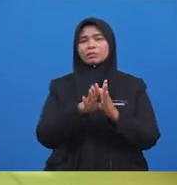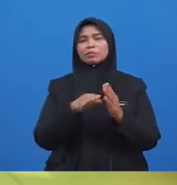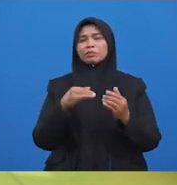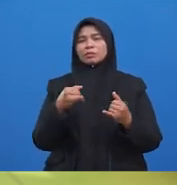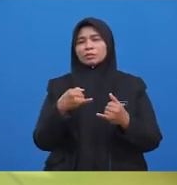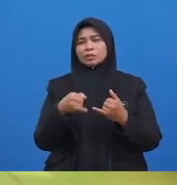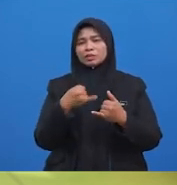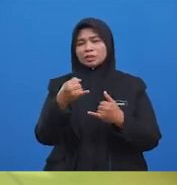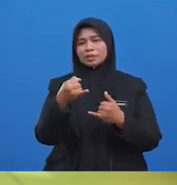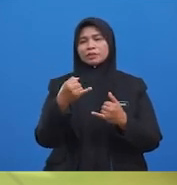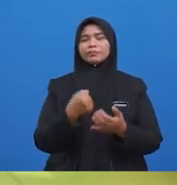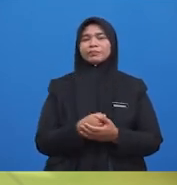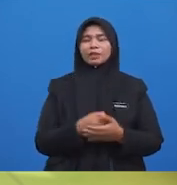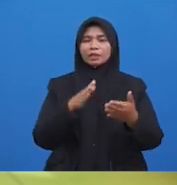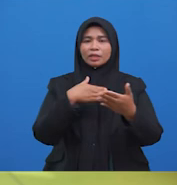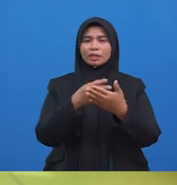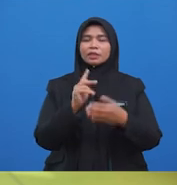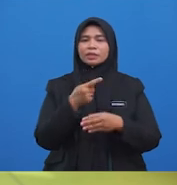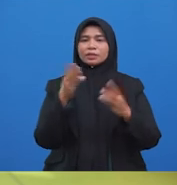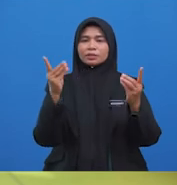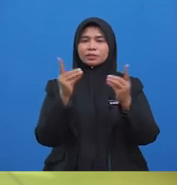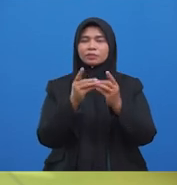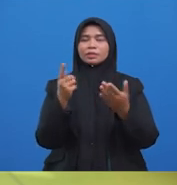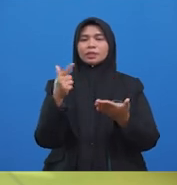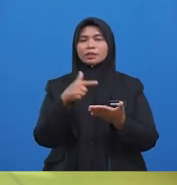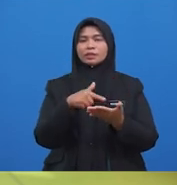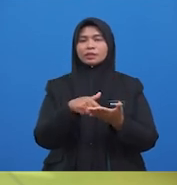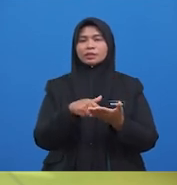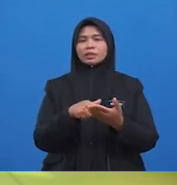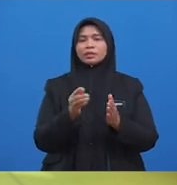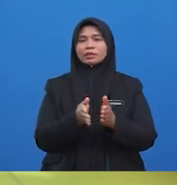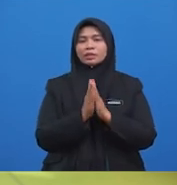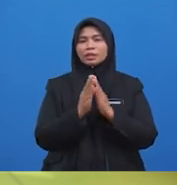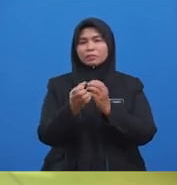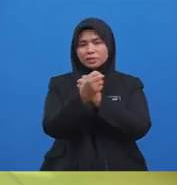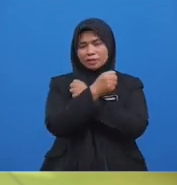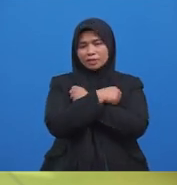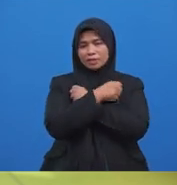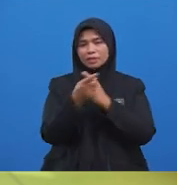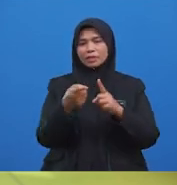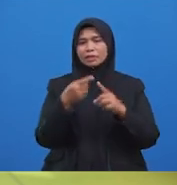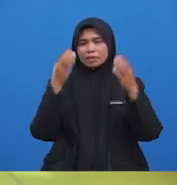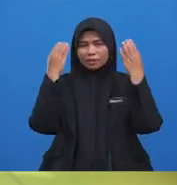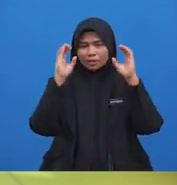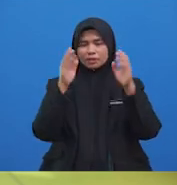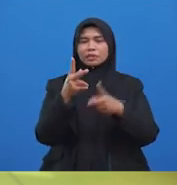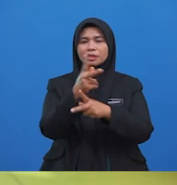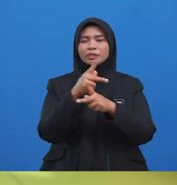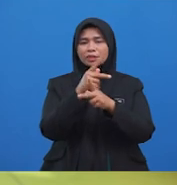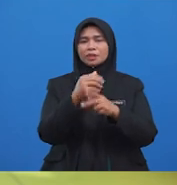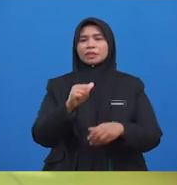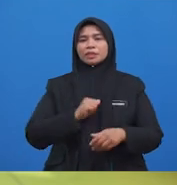demi sebuah kejayaan hingga ketemu lagi di lain waktu salam sayang dari Cikgu Nurina